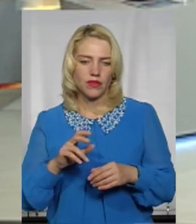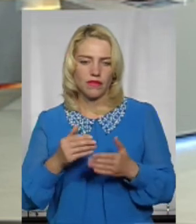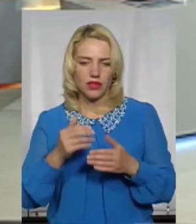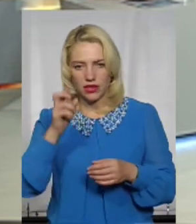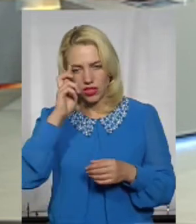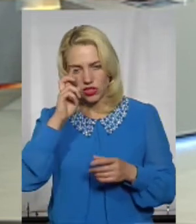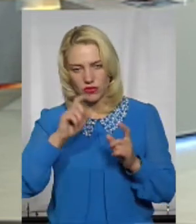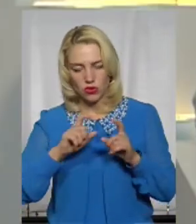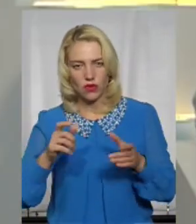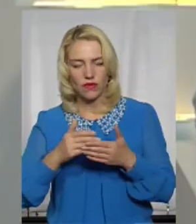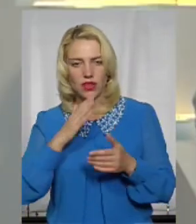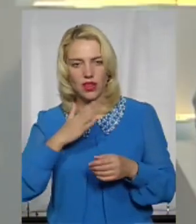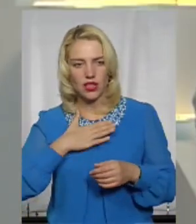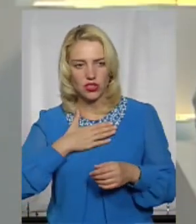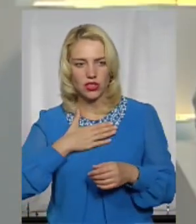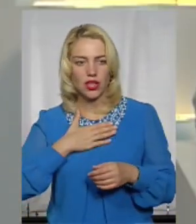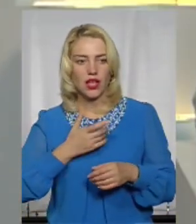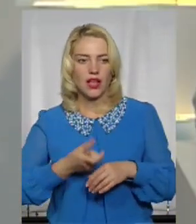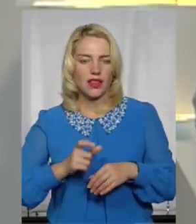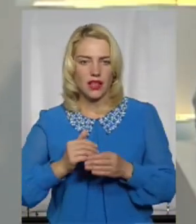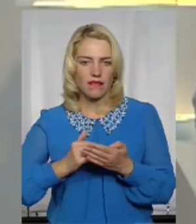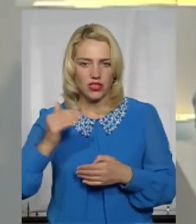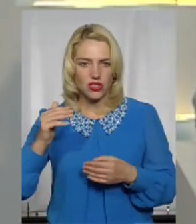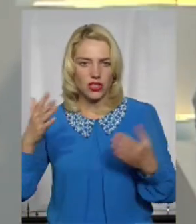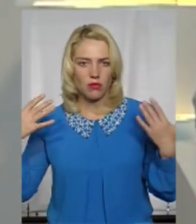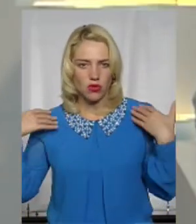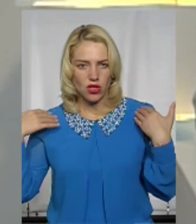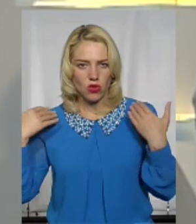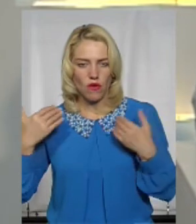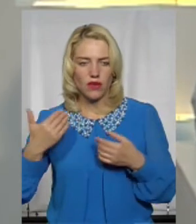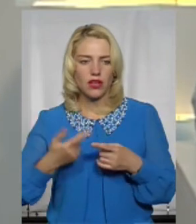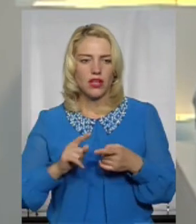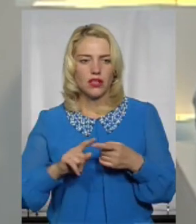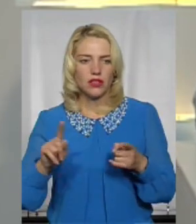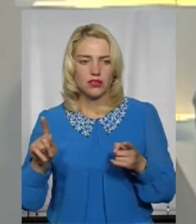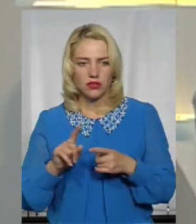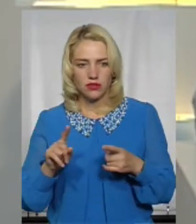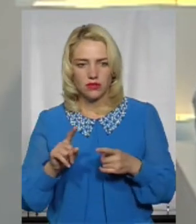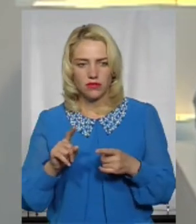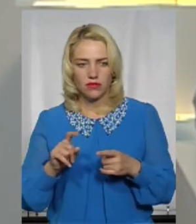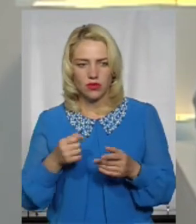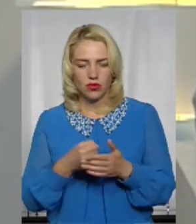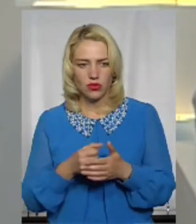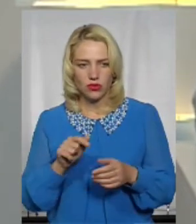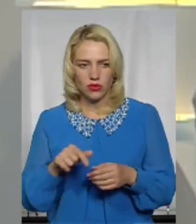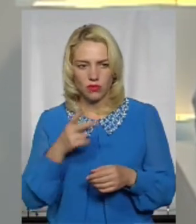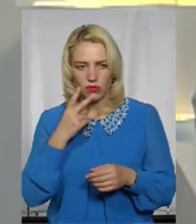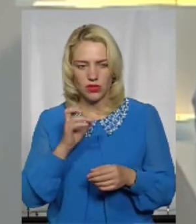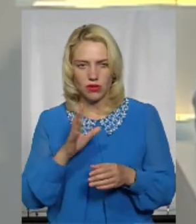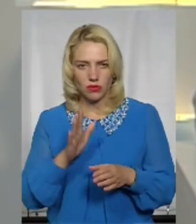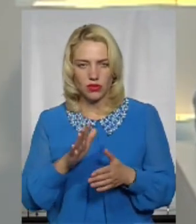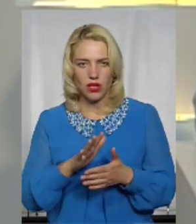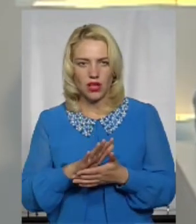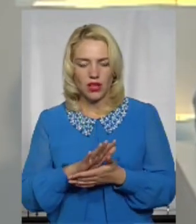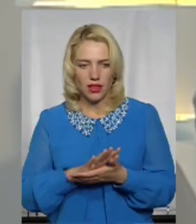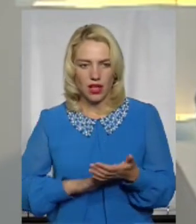державних структур і від наших найвищих посадових осіб, в крайньому випадку, до цього, побачимо, як буде далі